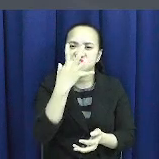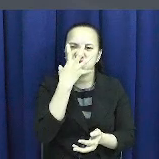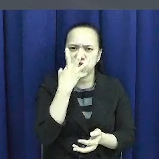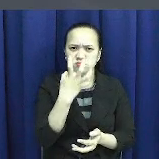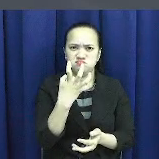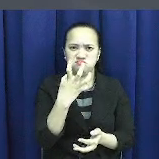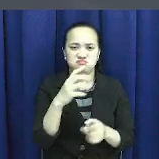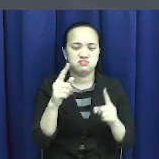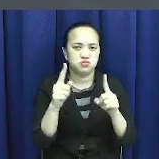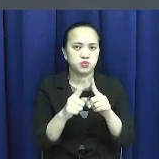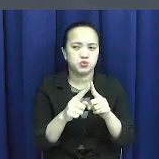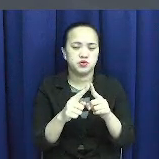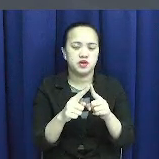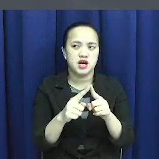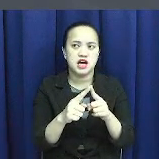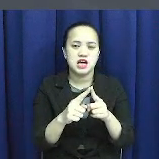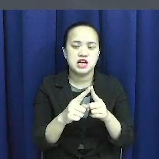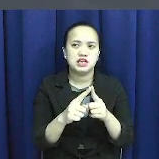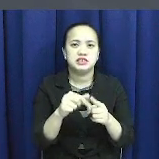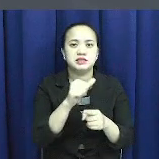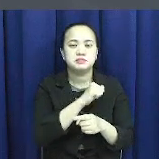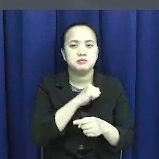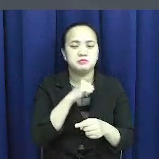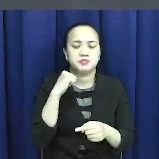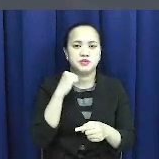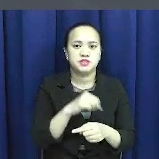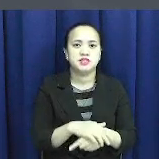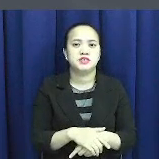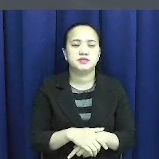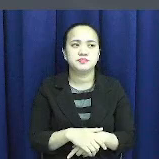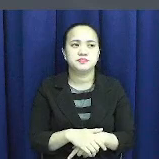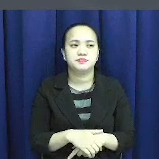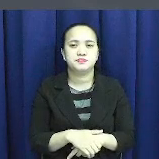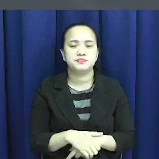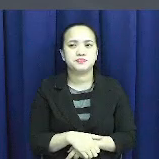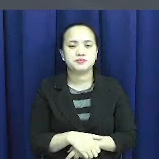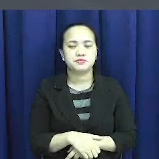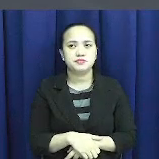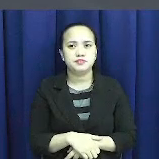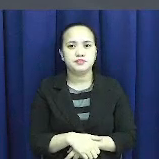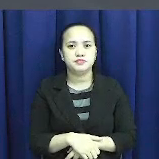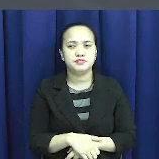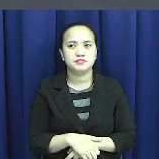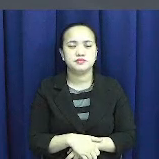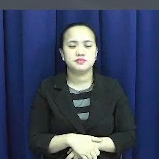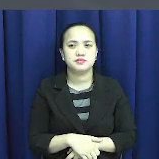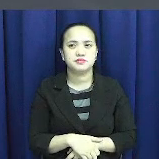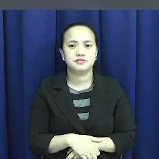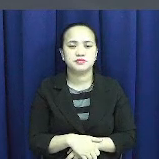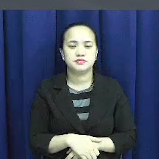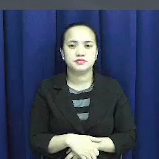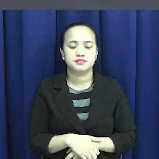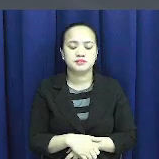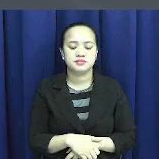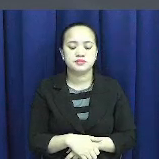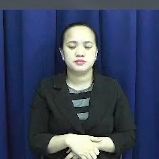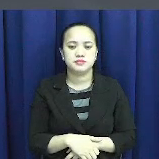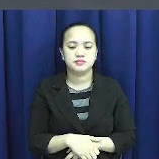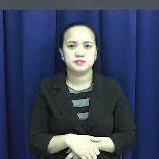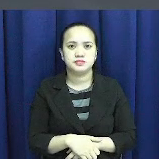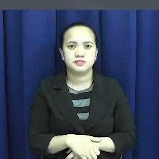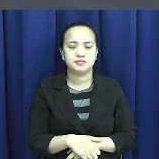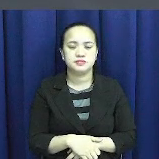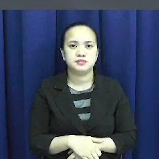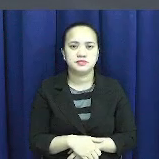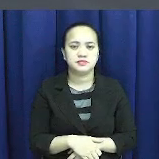sila ngayon kay Jeremiah. At eto nga yung kanilang sinabi. Ang sabi nila kay Jeremiah, ipakita natin kay Jeremiah na ang law